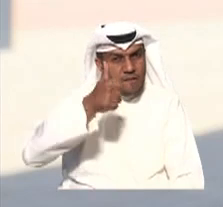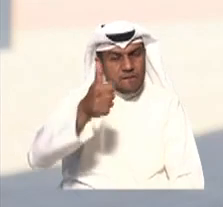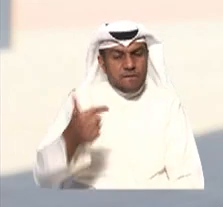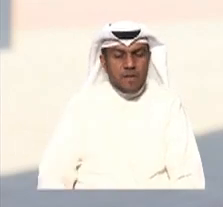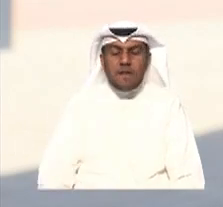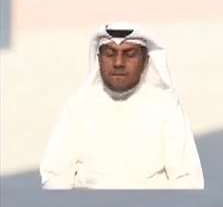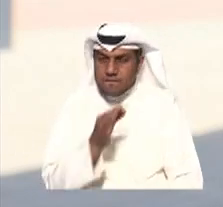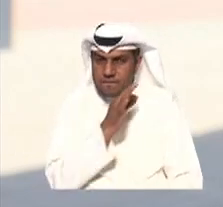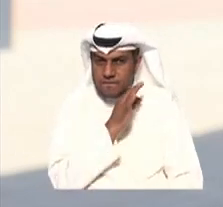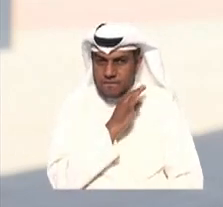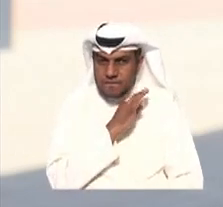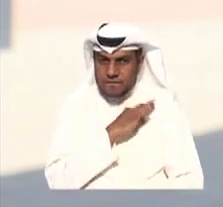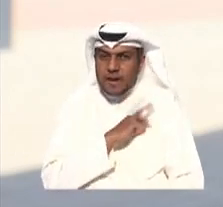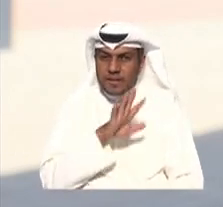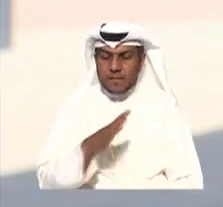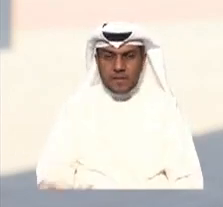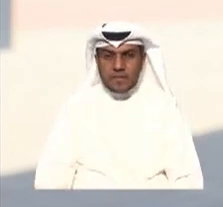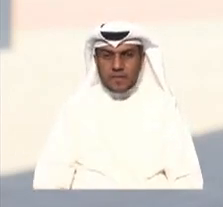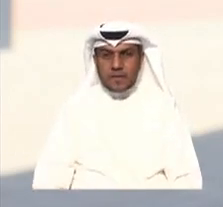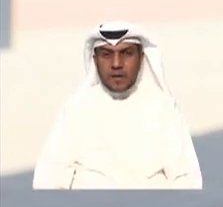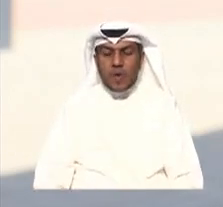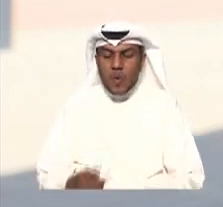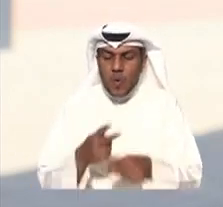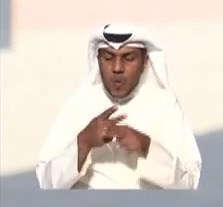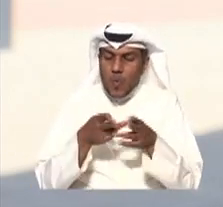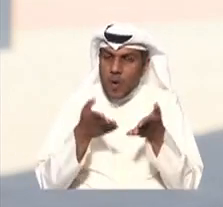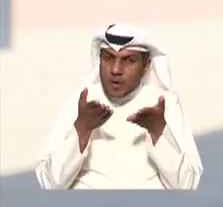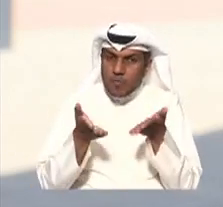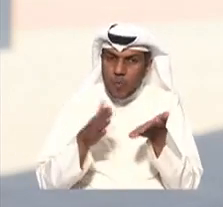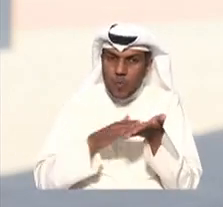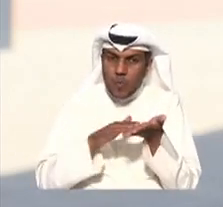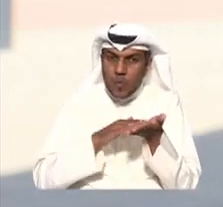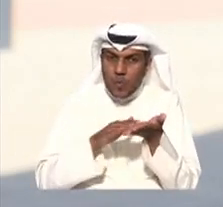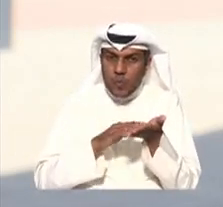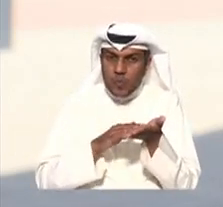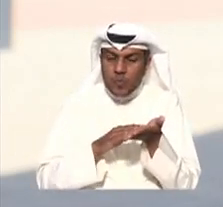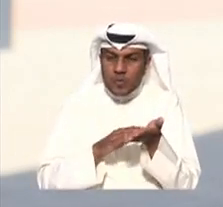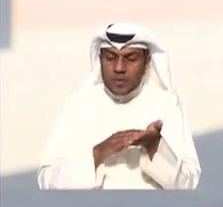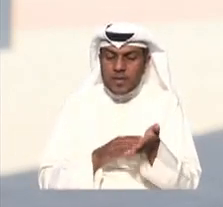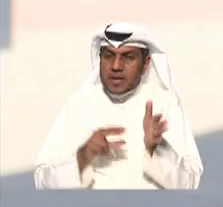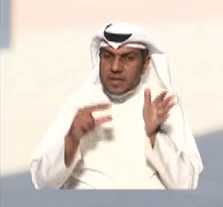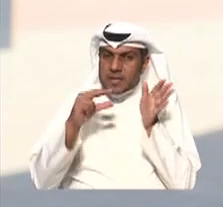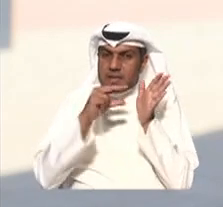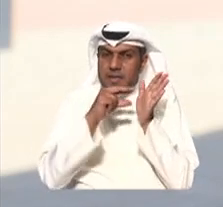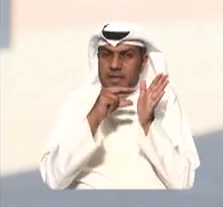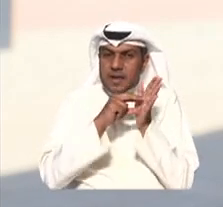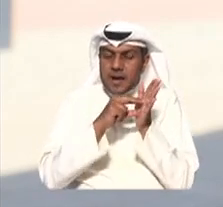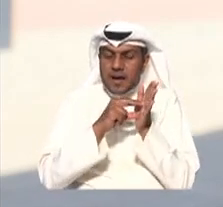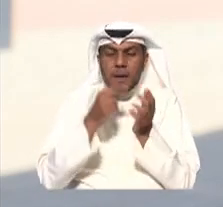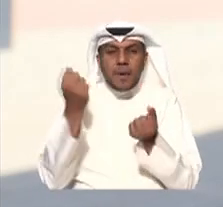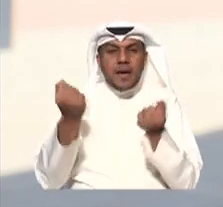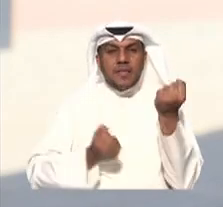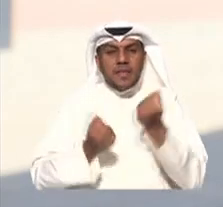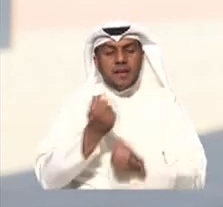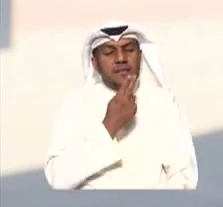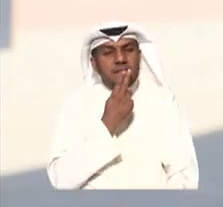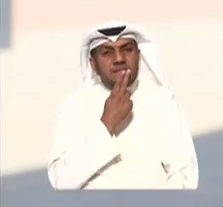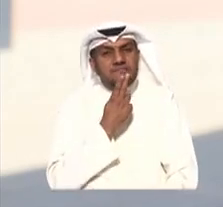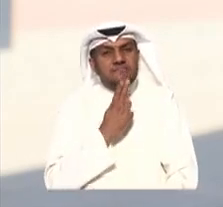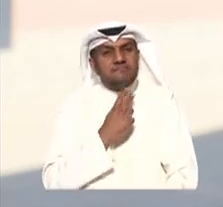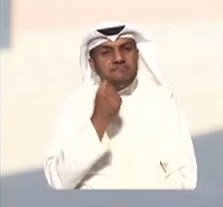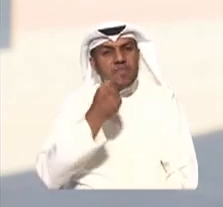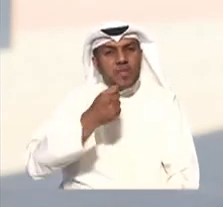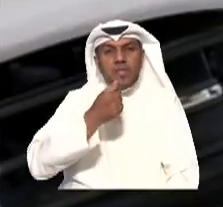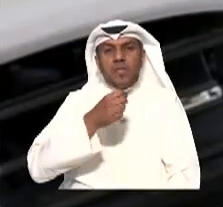نستخدم الخاصية الموجودة فيها الكويت بإنتاج الطاقة المتجددة أو الطاقة النظيفة، ونولد